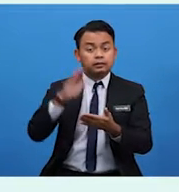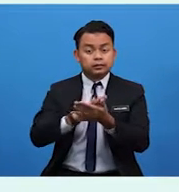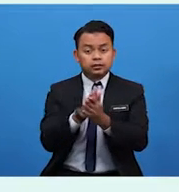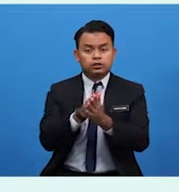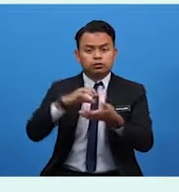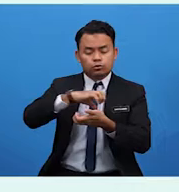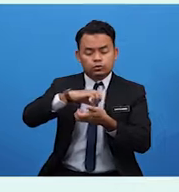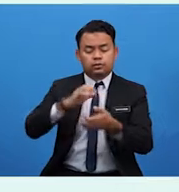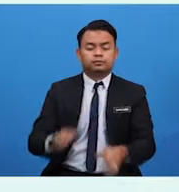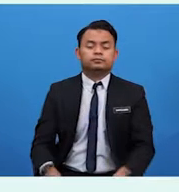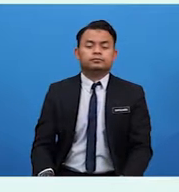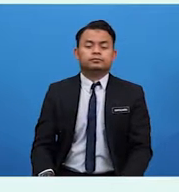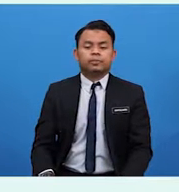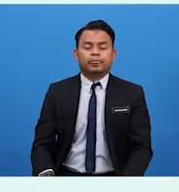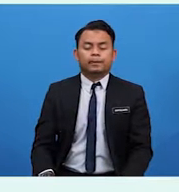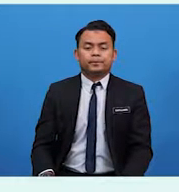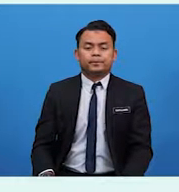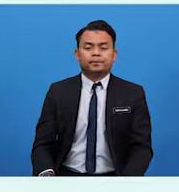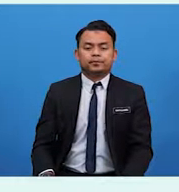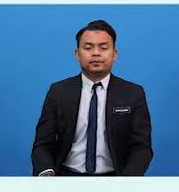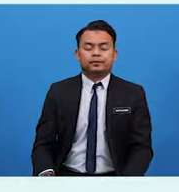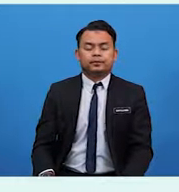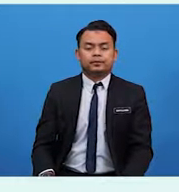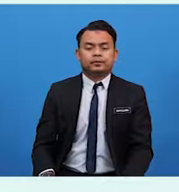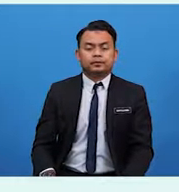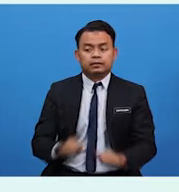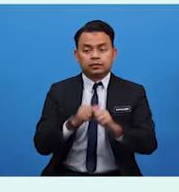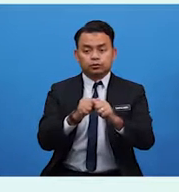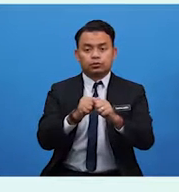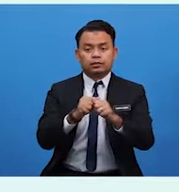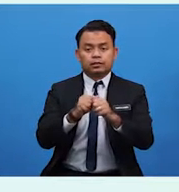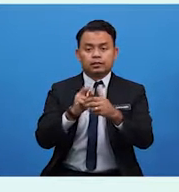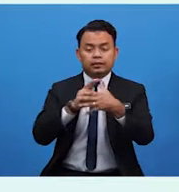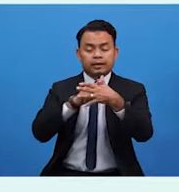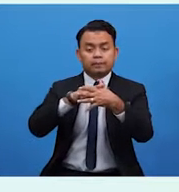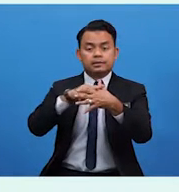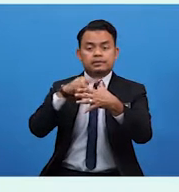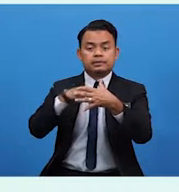elektrik yang tinggi melebihi kapasiti yang ditetapkan.